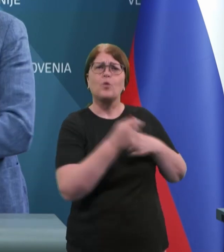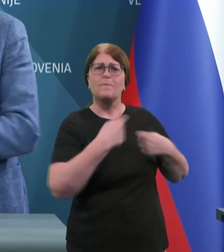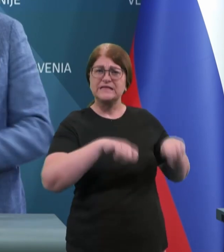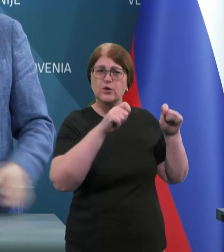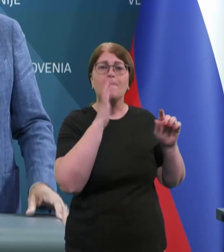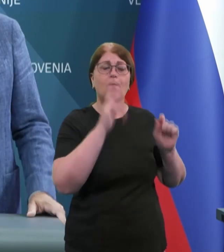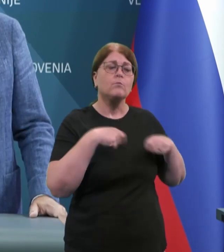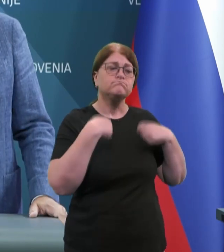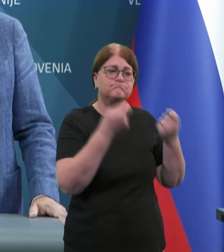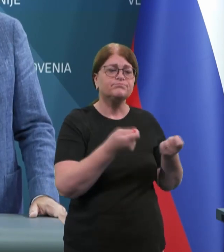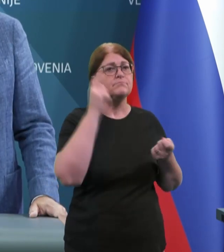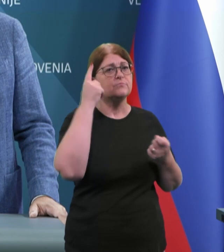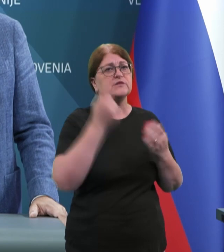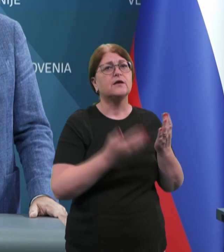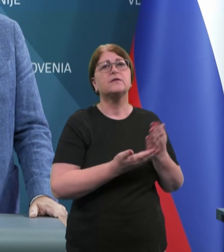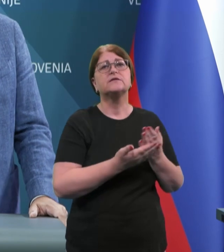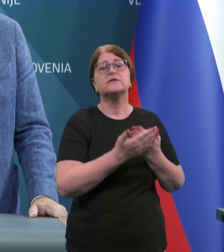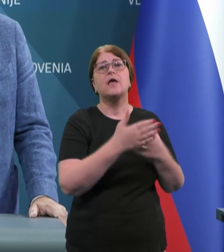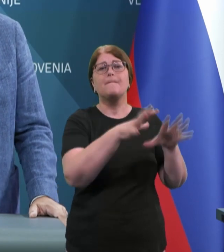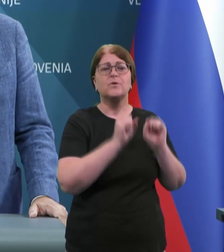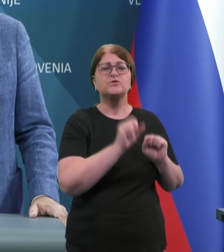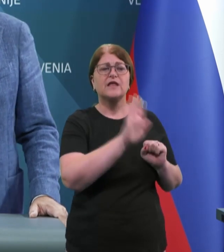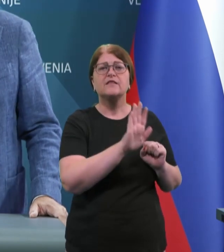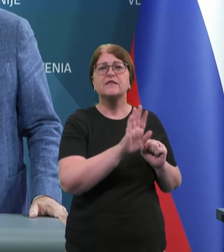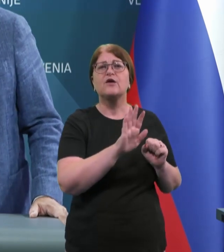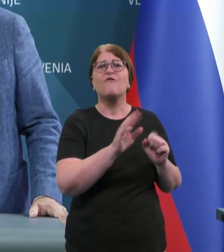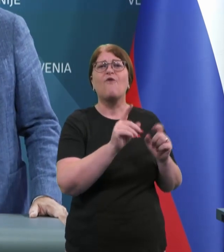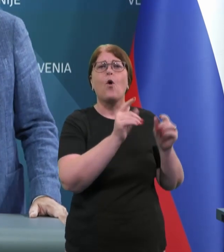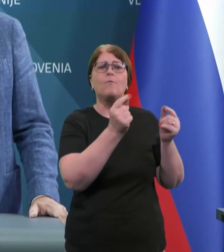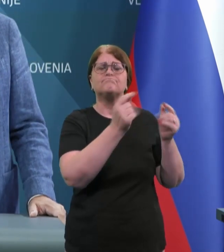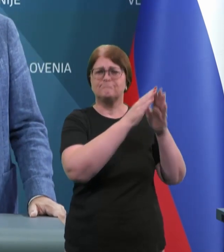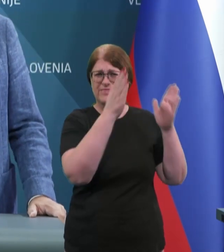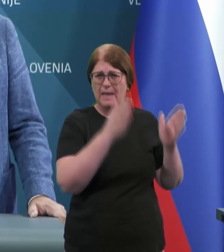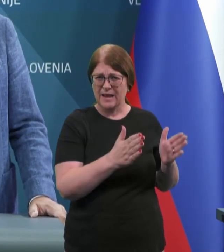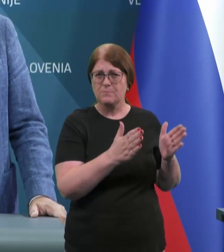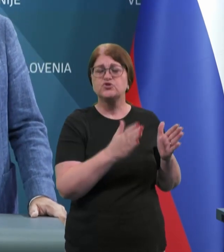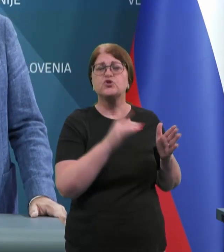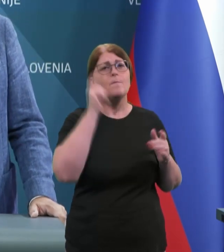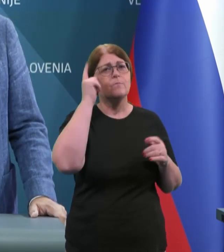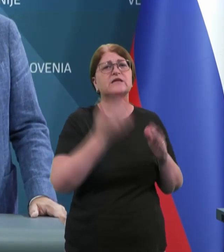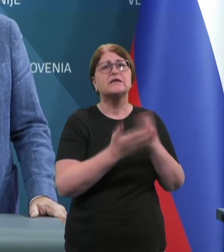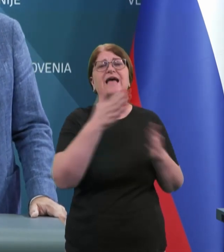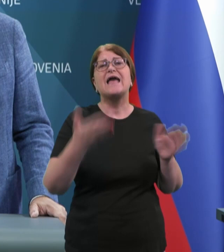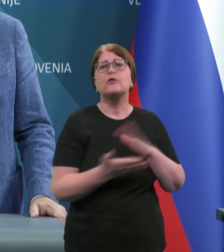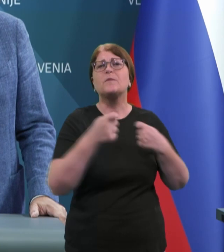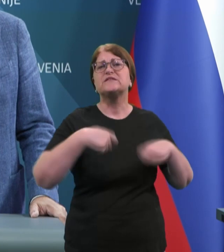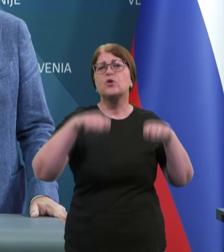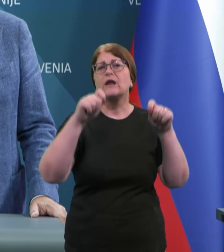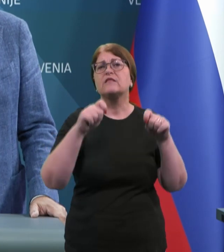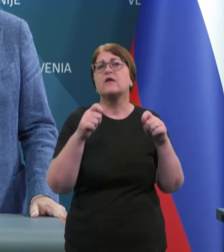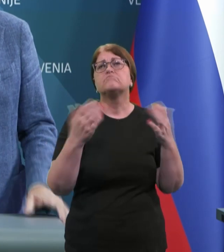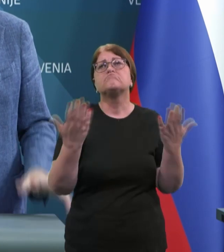poskrbela za nadomestno gradnjo, prevzela njihovo nepremičnino in poskrbela za nadomestno gradnjo na